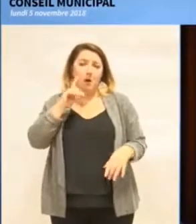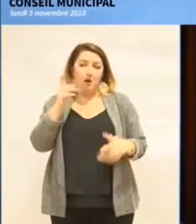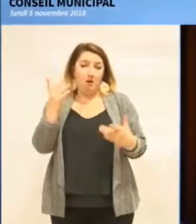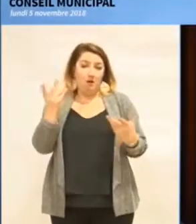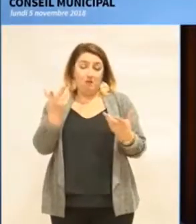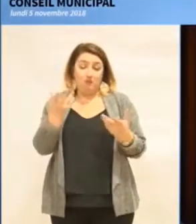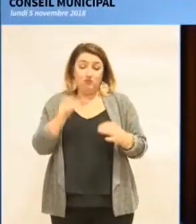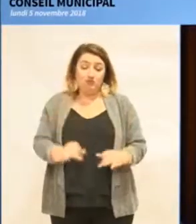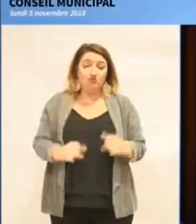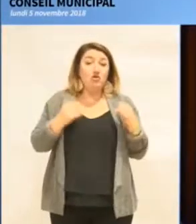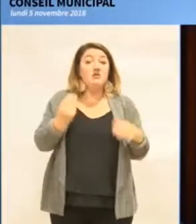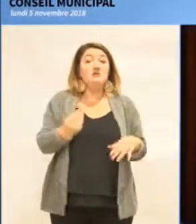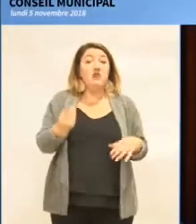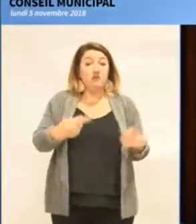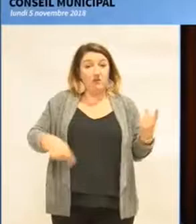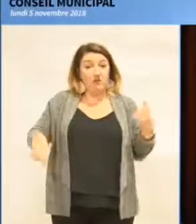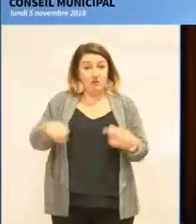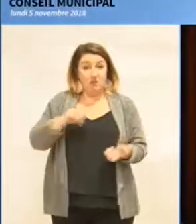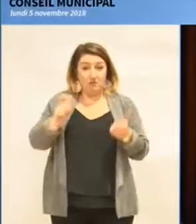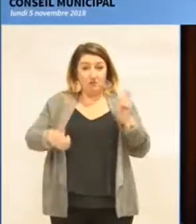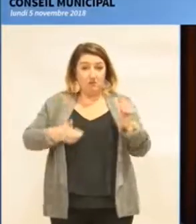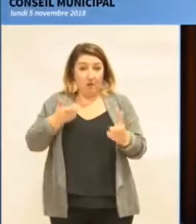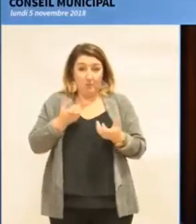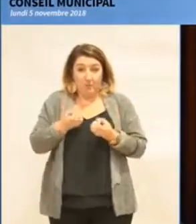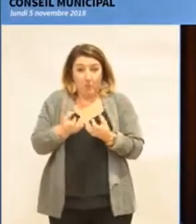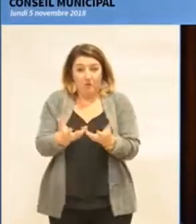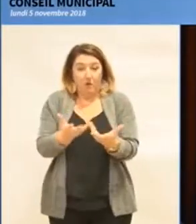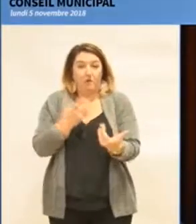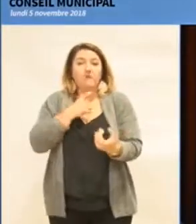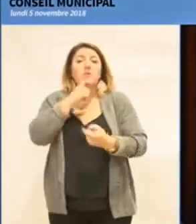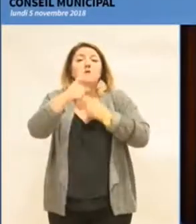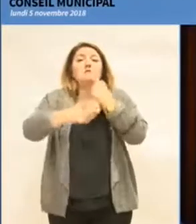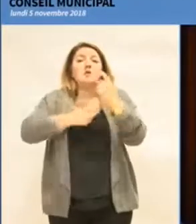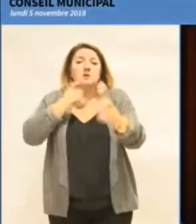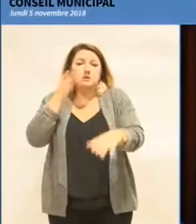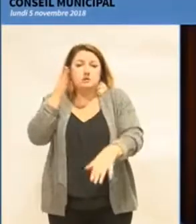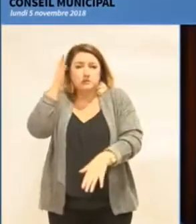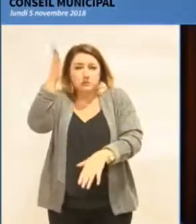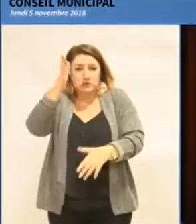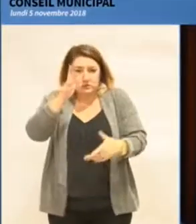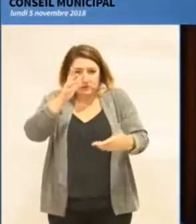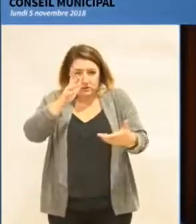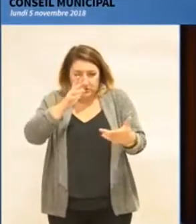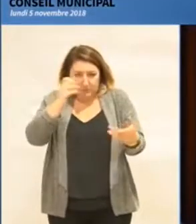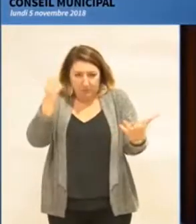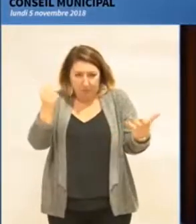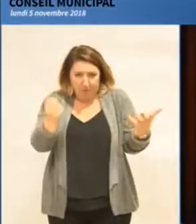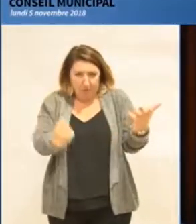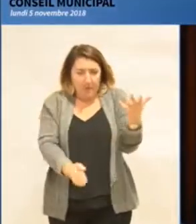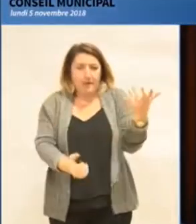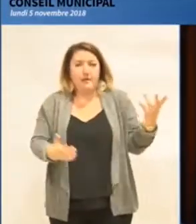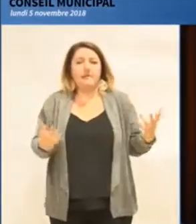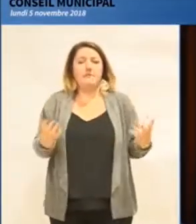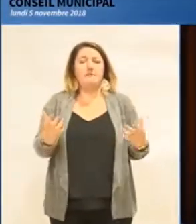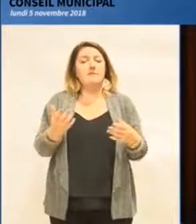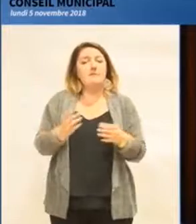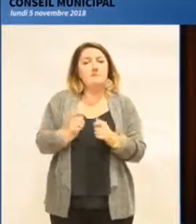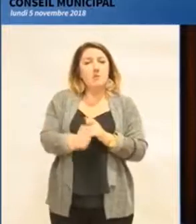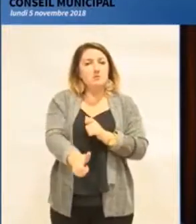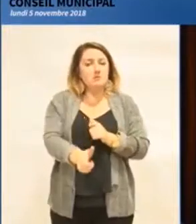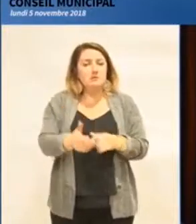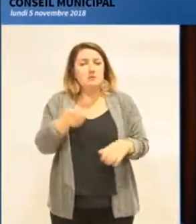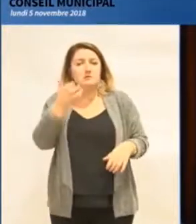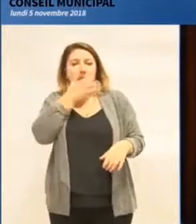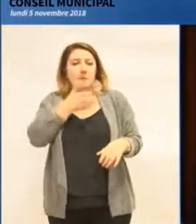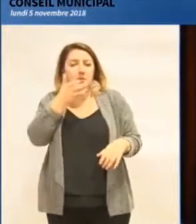qui, chez les jeunes enfants, par exemple, de ces ménages, vont avoir des incidences absolument dramatiques. Et malheureusement, beaucoup